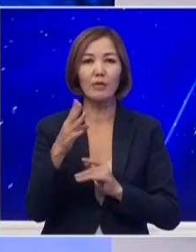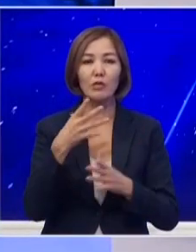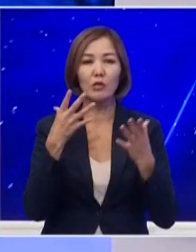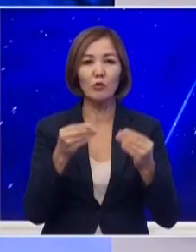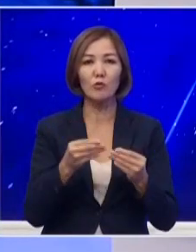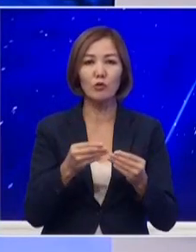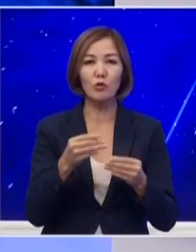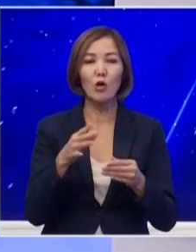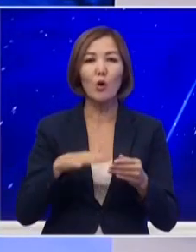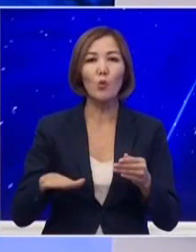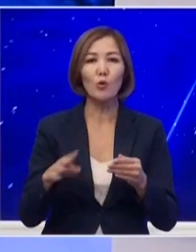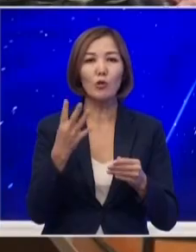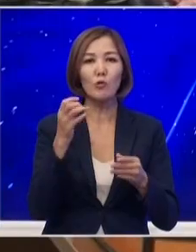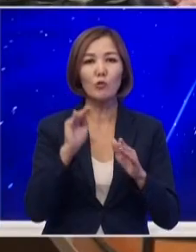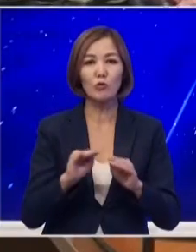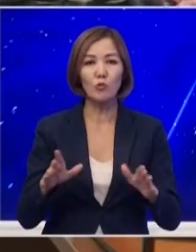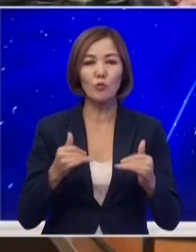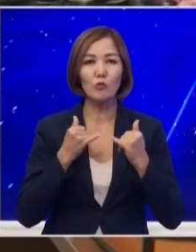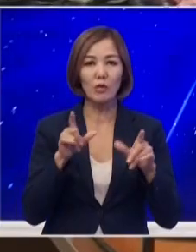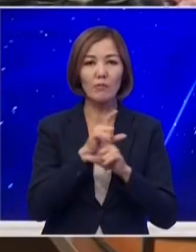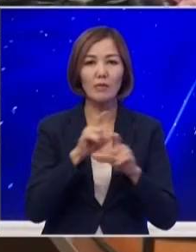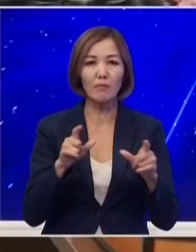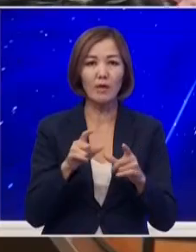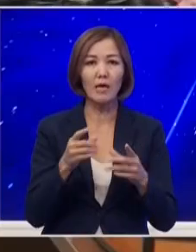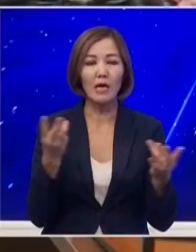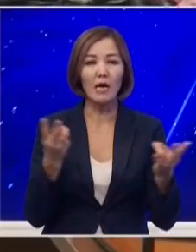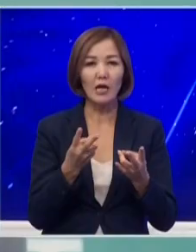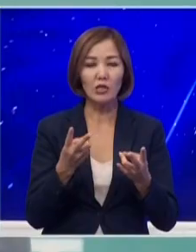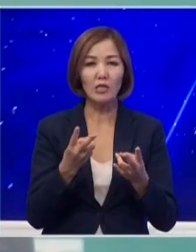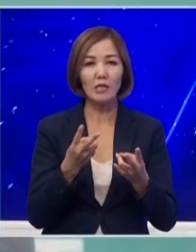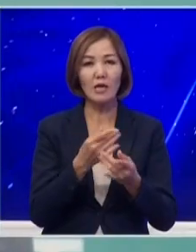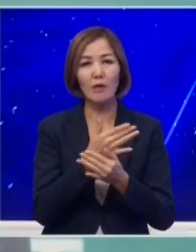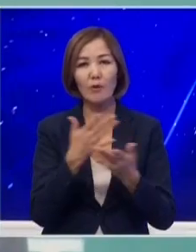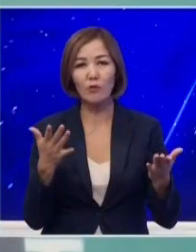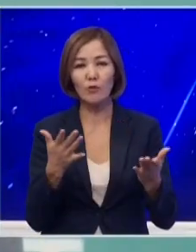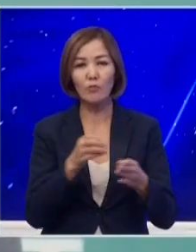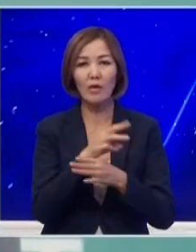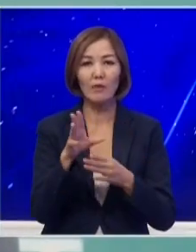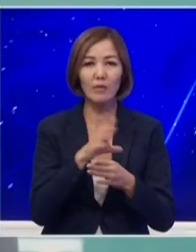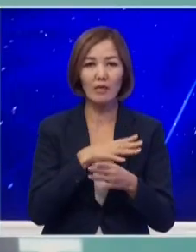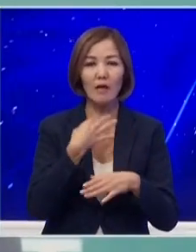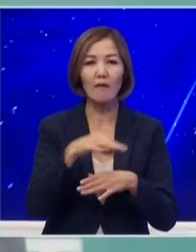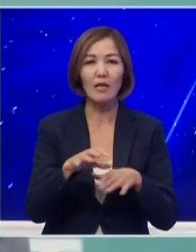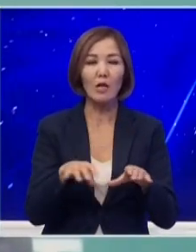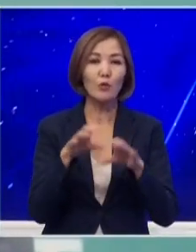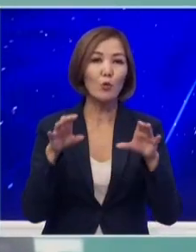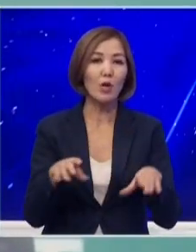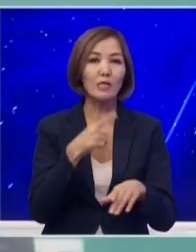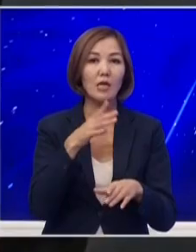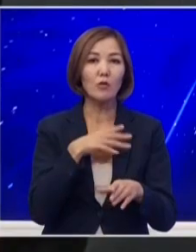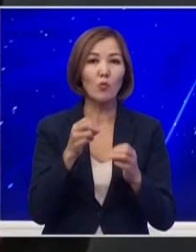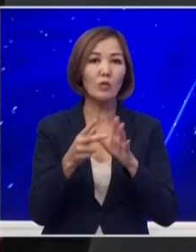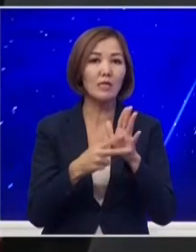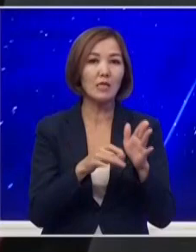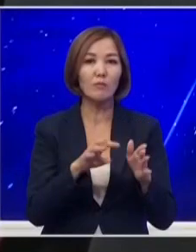күн ішінде өңірдегі 400-ден аса оқушыны мектепке арналған керек жарағымен қамтыды. Филиал төрағасының айтуынша